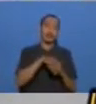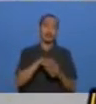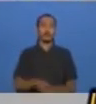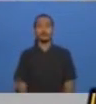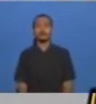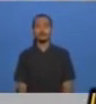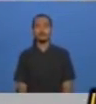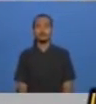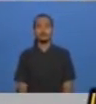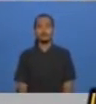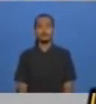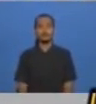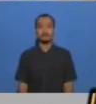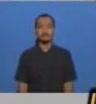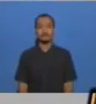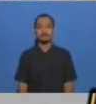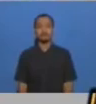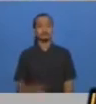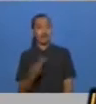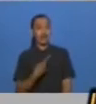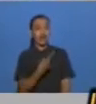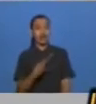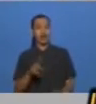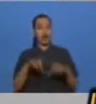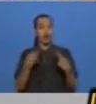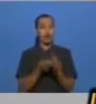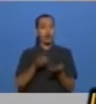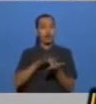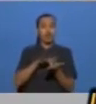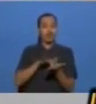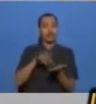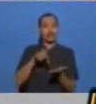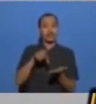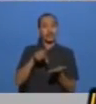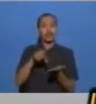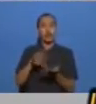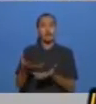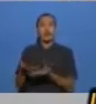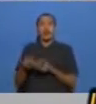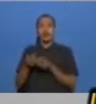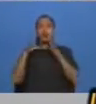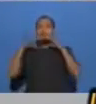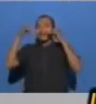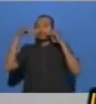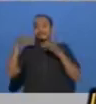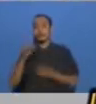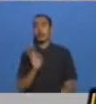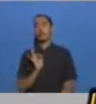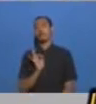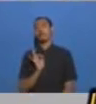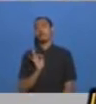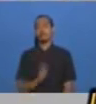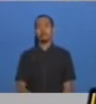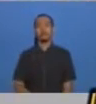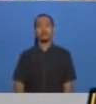melalui mendapatkan hal-hal yang yang belum ramah terhadap kami. Kalau mengenai vaksinasi nih dari teman-teman yang ada di Cikal,